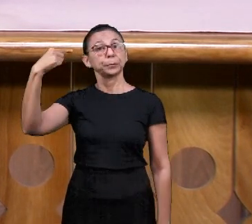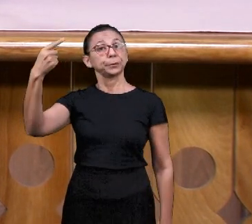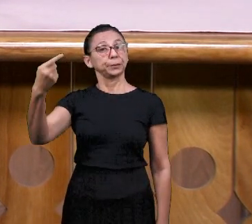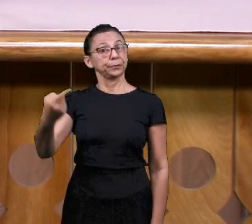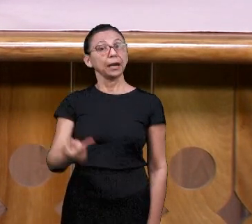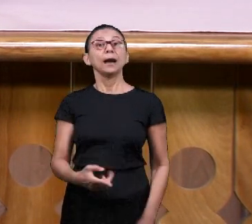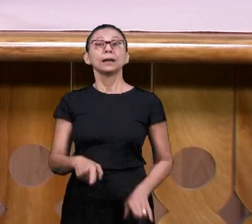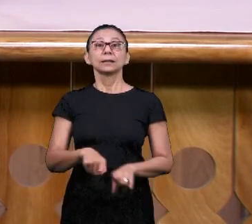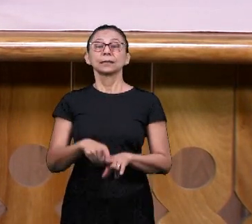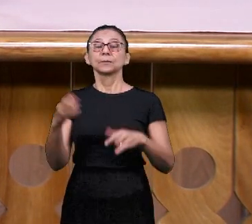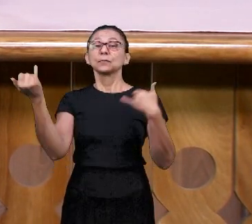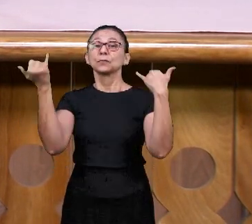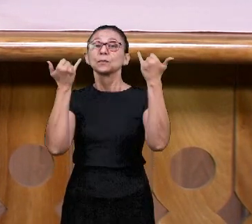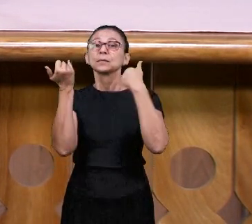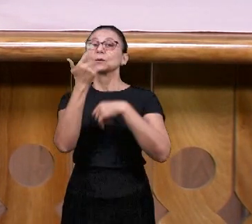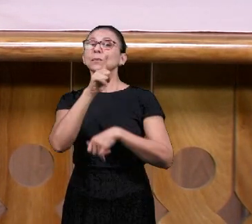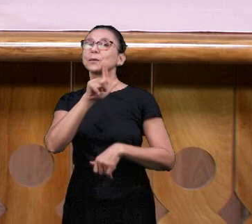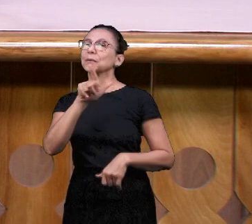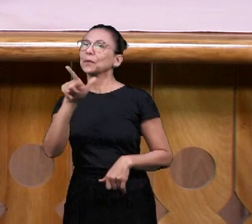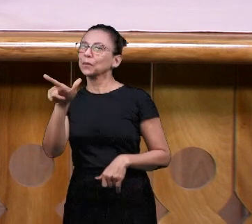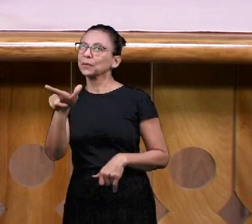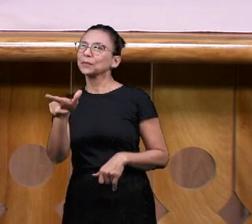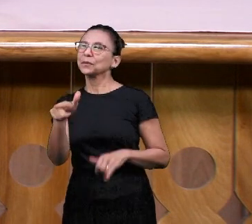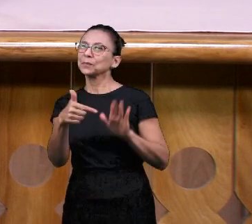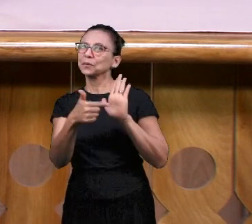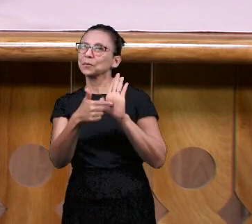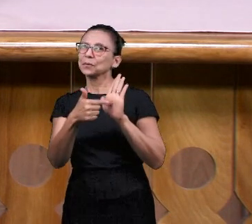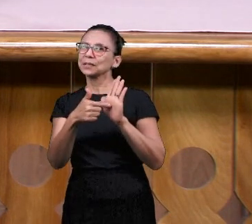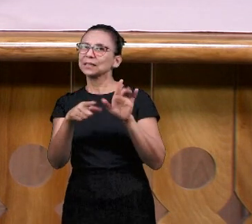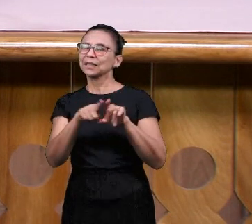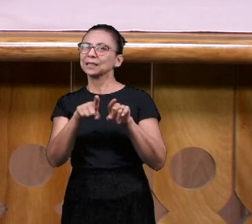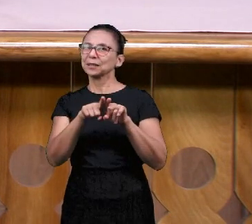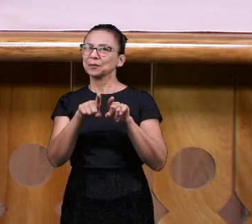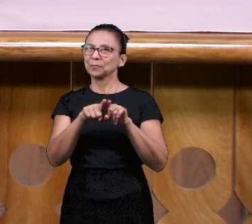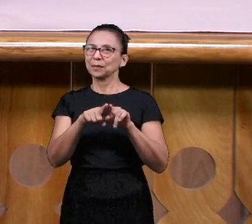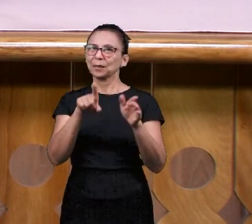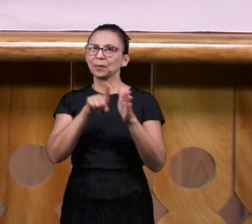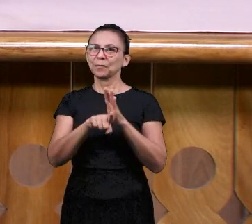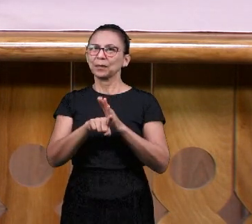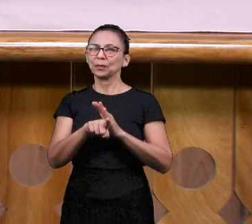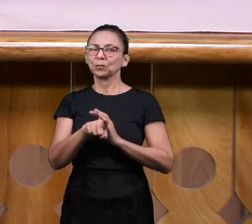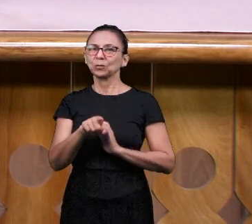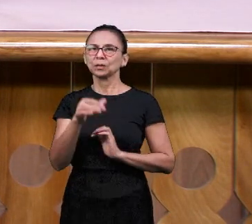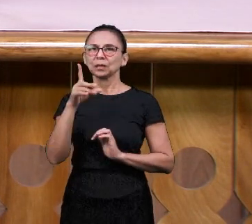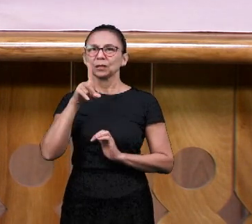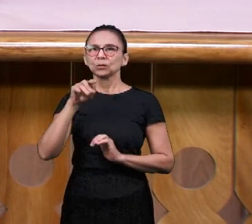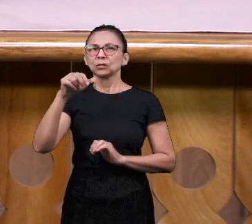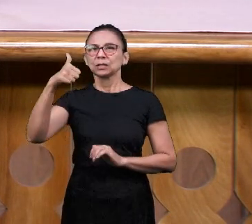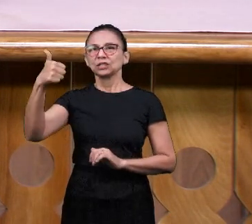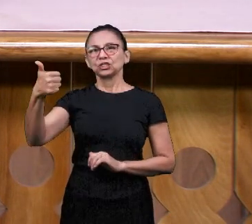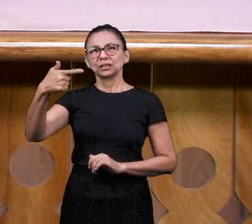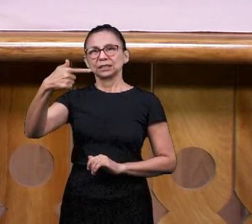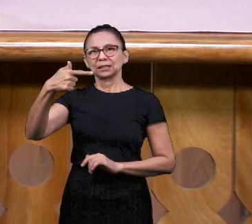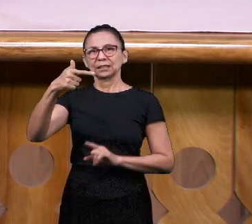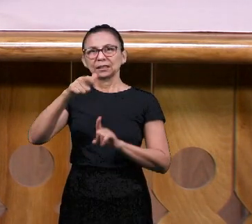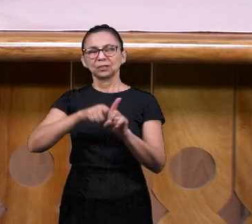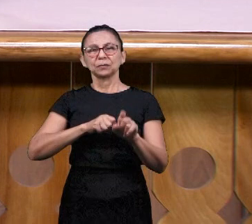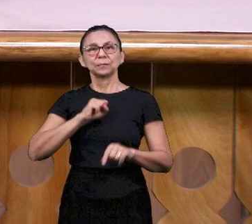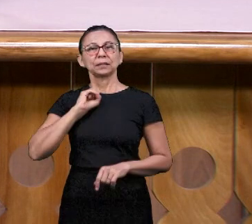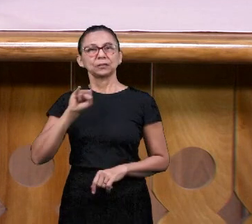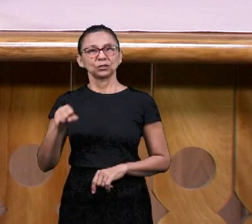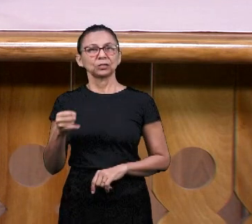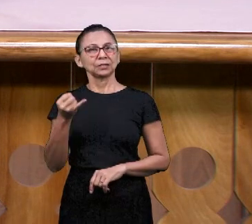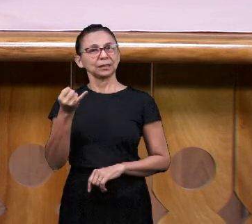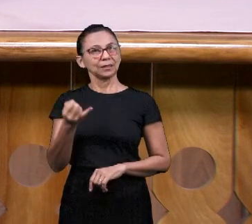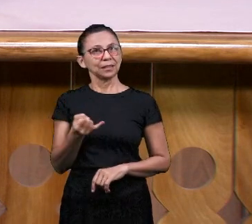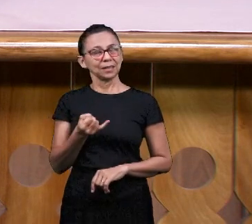une autre information. Je vais déjà vous montrer la question pour le dimanche 17, l'autre dimanche encore. On va